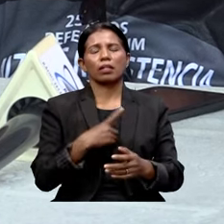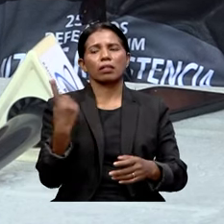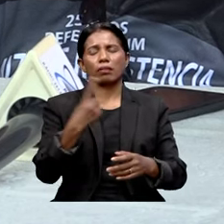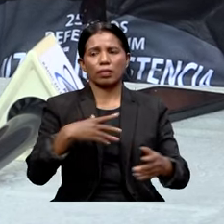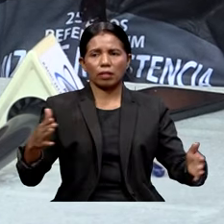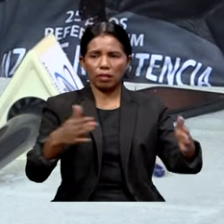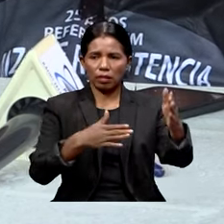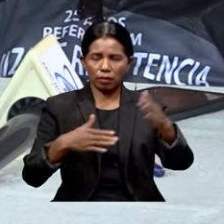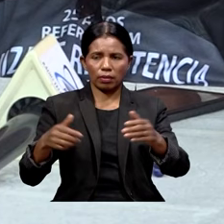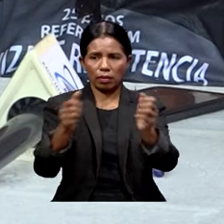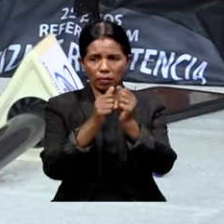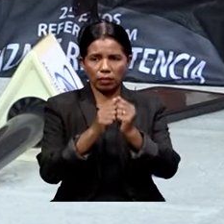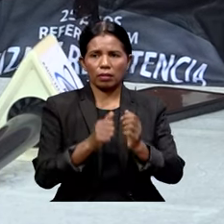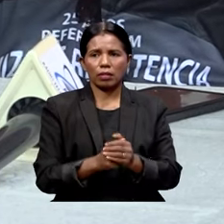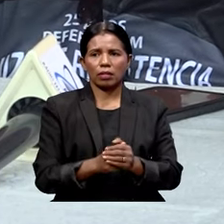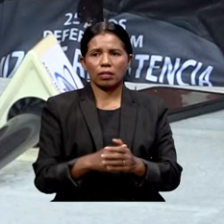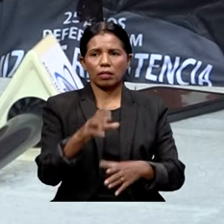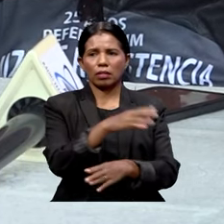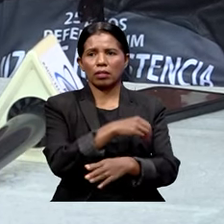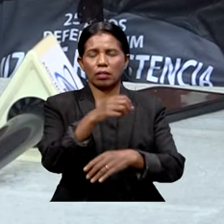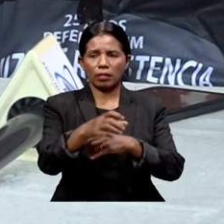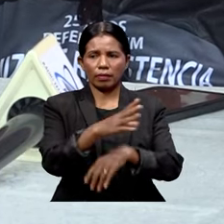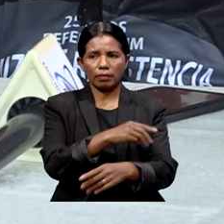malu, ko kondisi ini nebe mak,